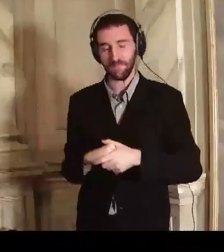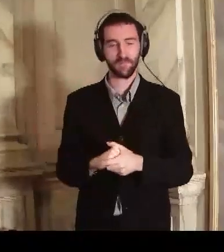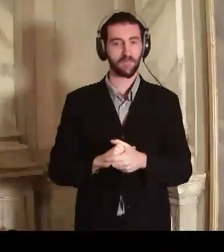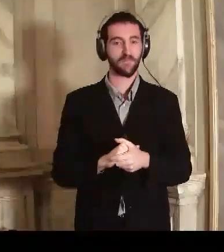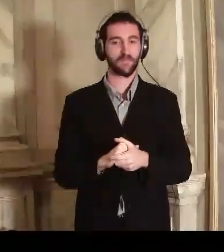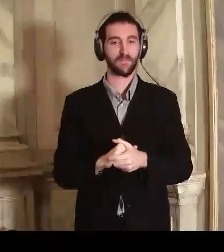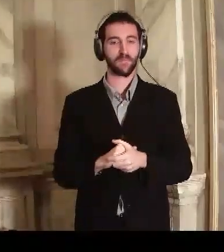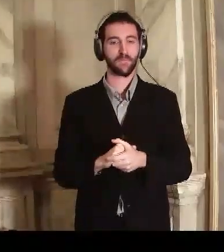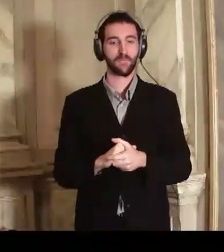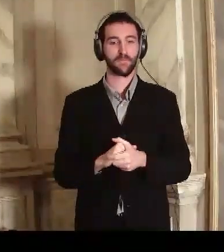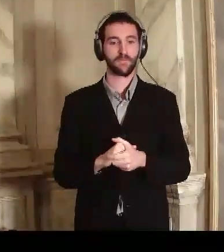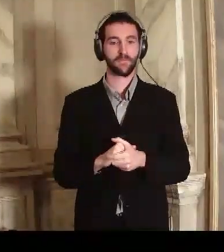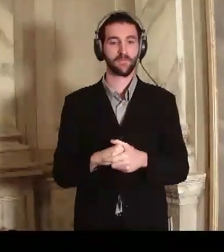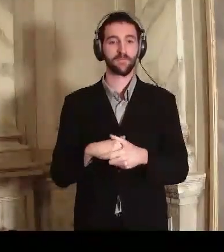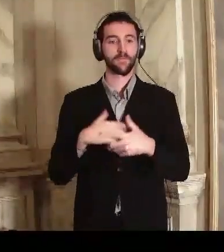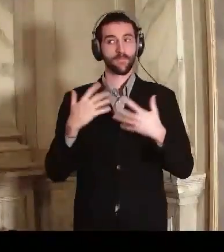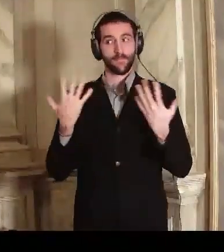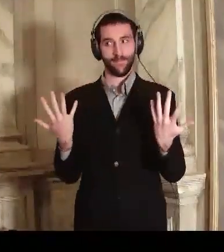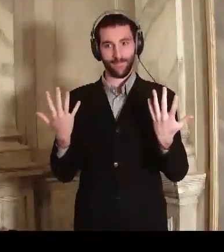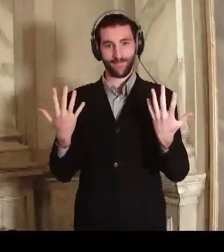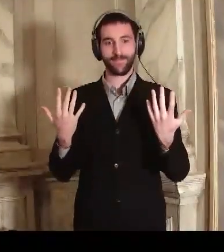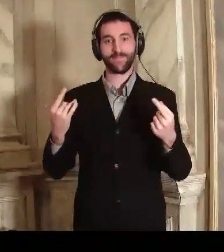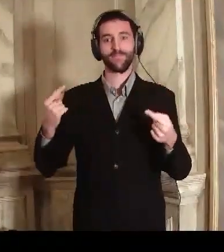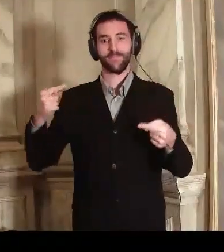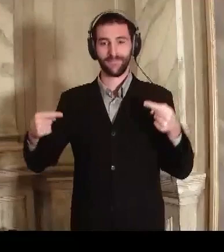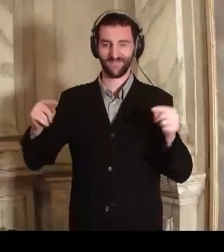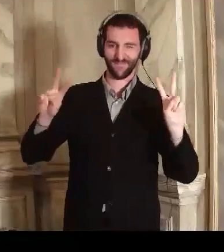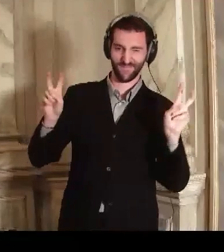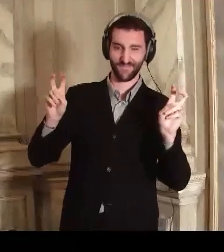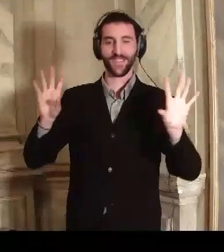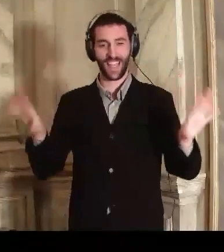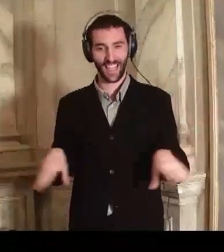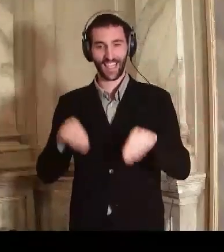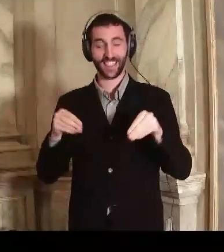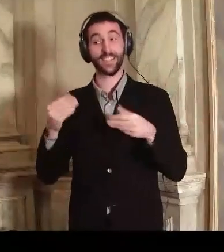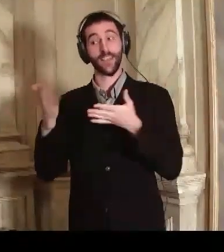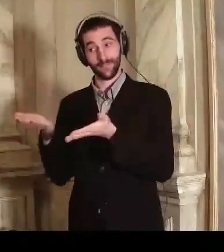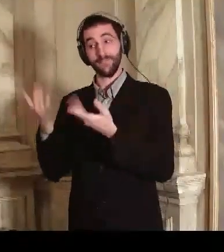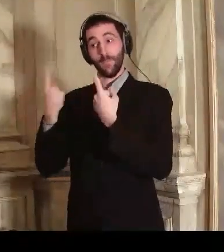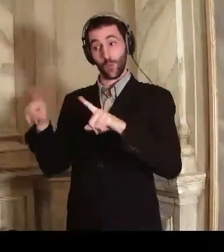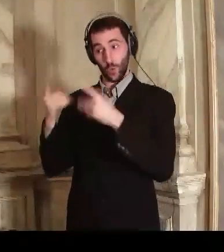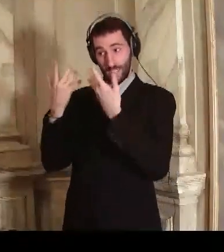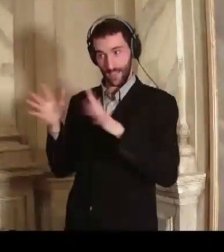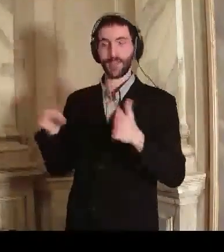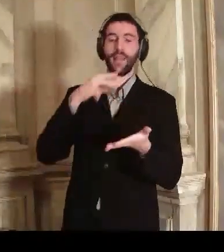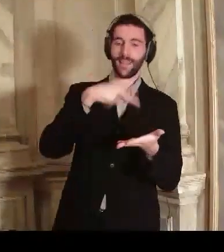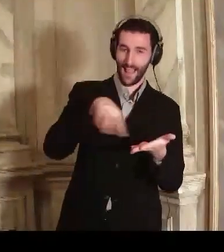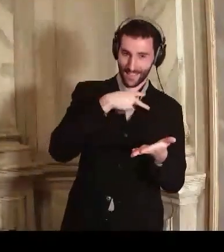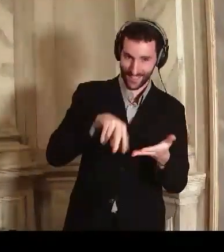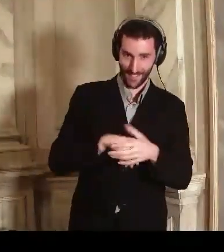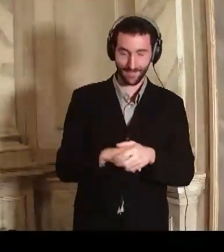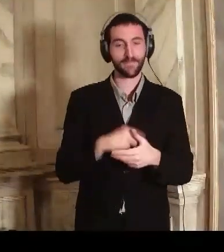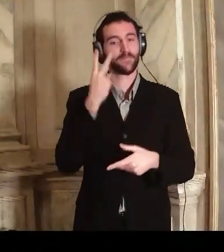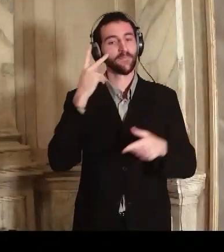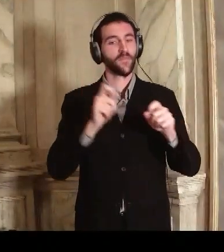adesso la competizione si apre con la danza, vediamo prima la clip introduttiva.